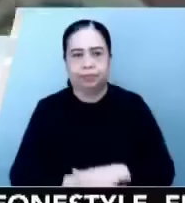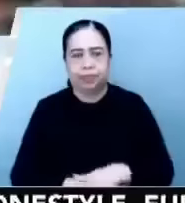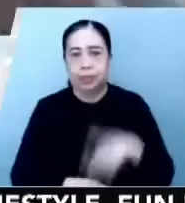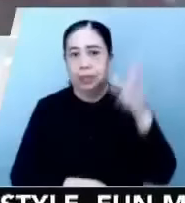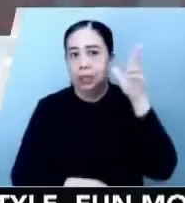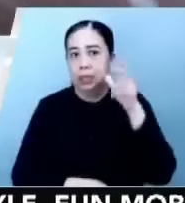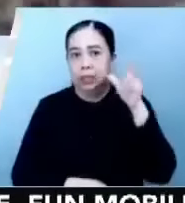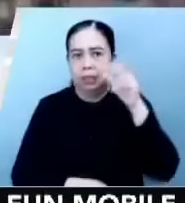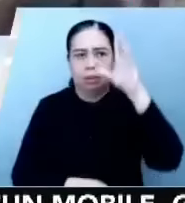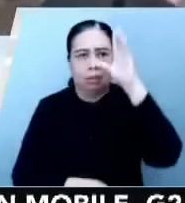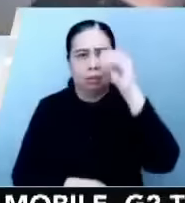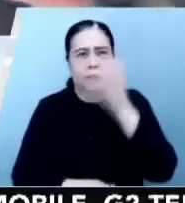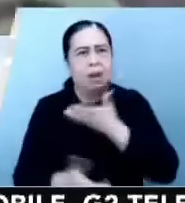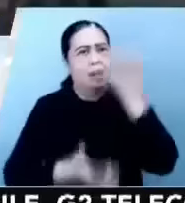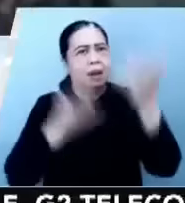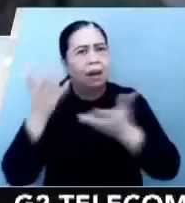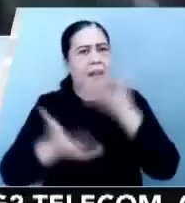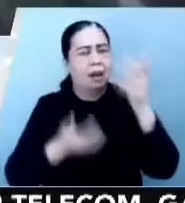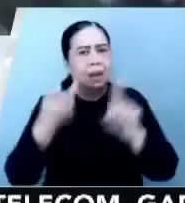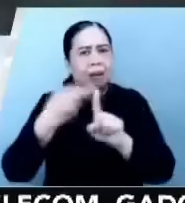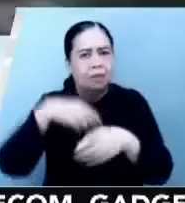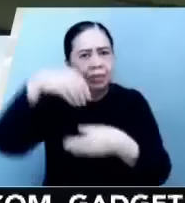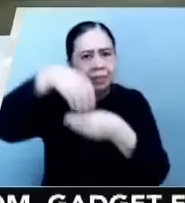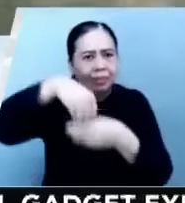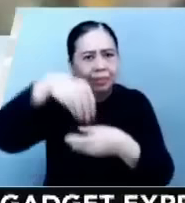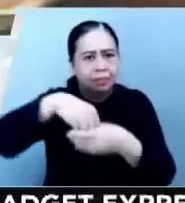lalaking nagsisigaw mula sa loob.